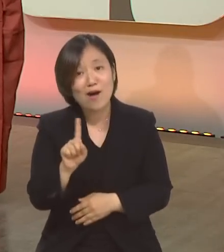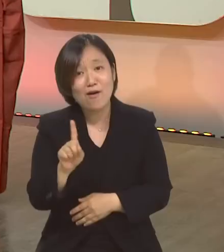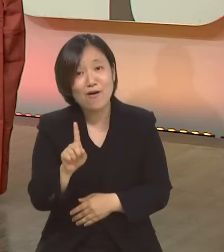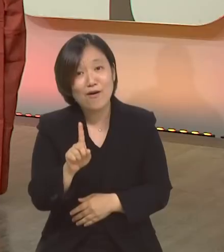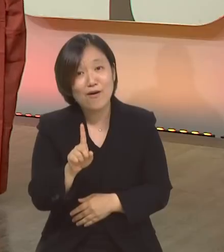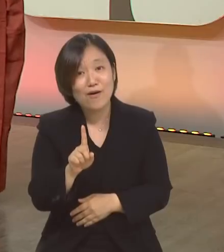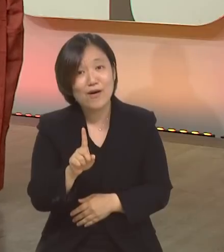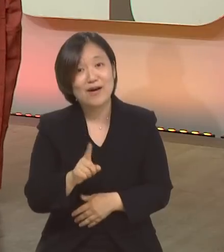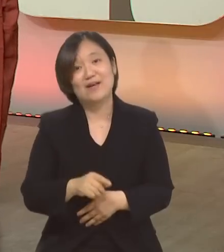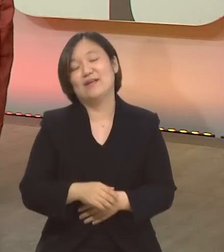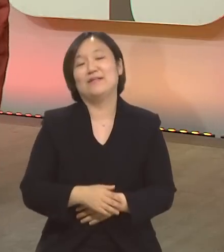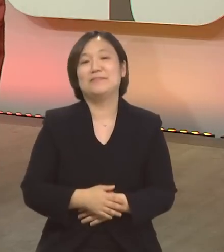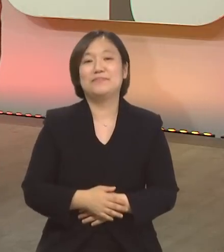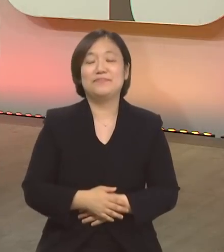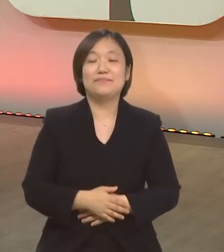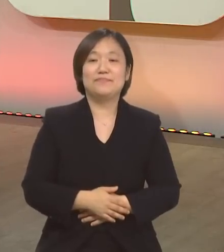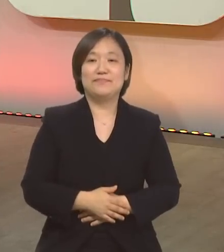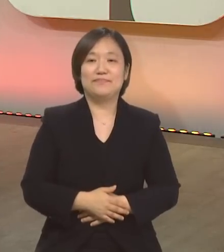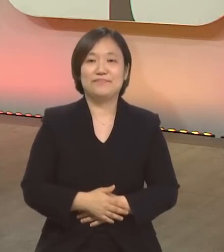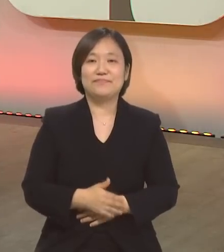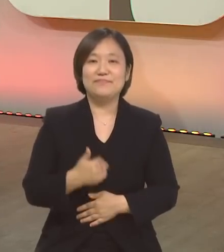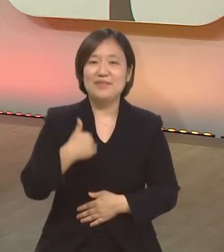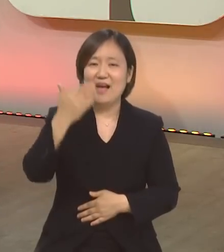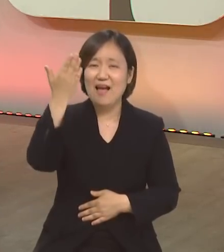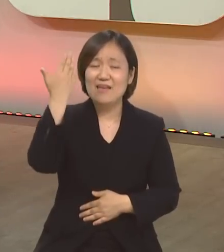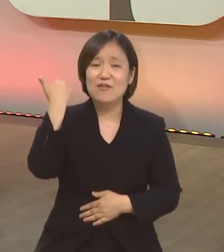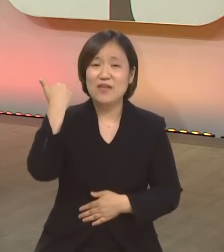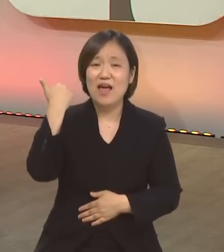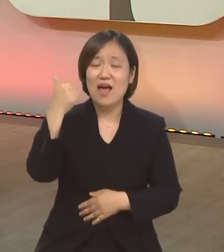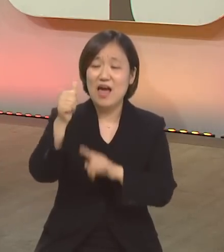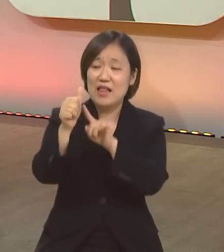무엇인고 하니 예전에